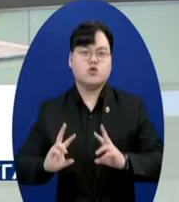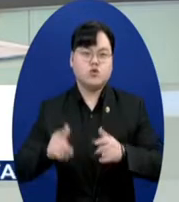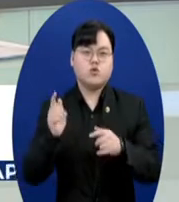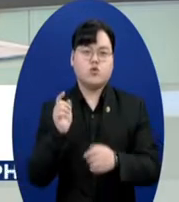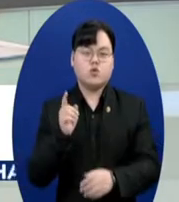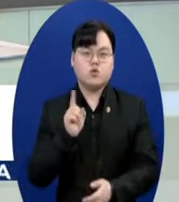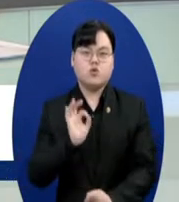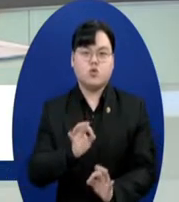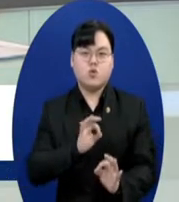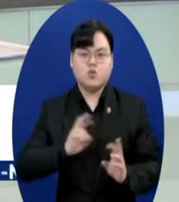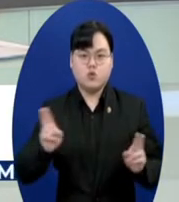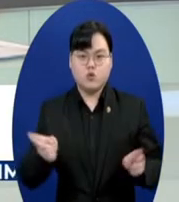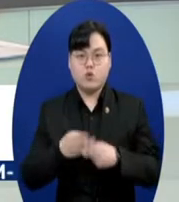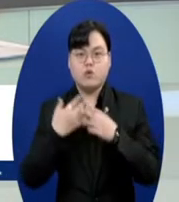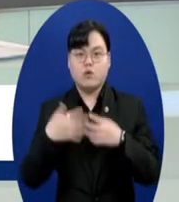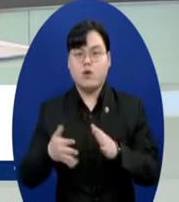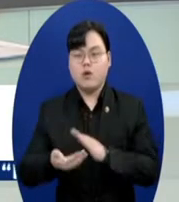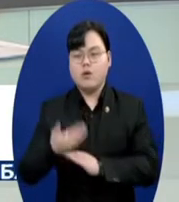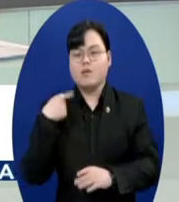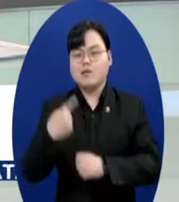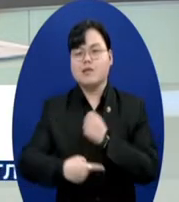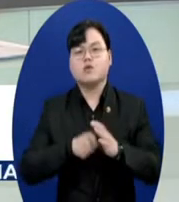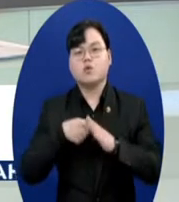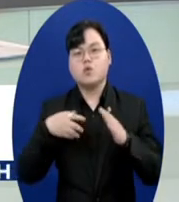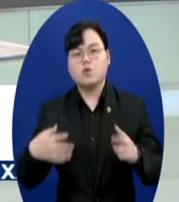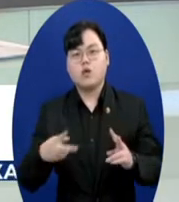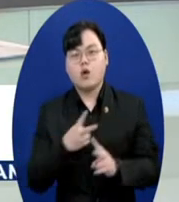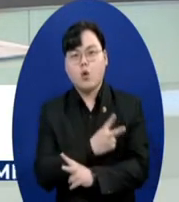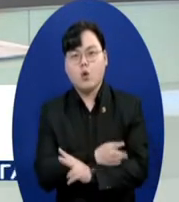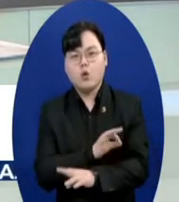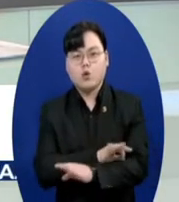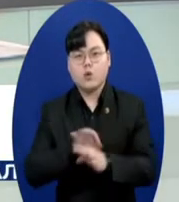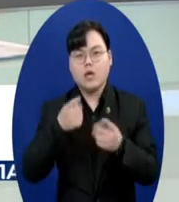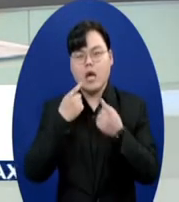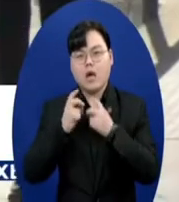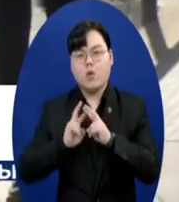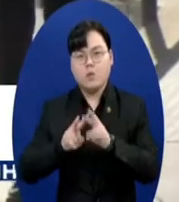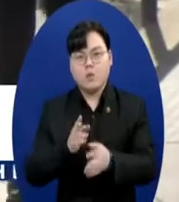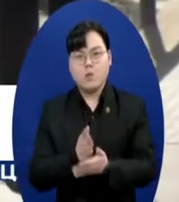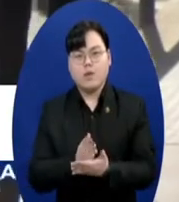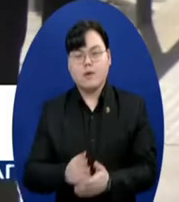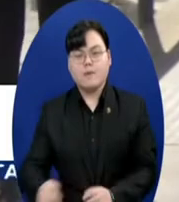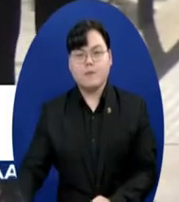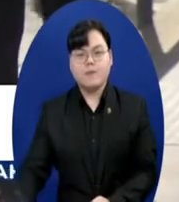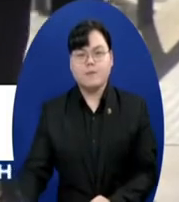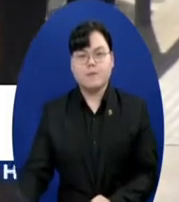гэсэн дүгнэлтэнд хүрсэн бөгөөд өнгөрсөн нэг жилийн хугацаанд хуулийн төслийг боловсруулсан байна.